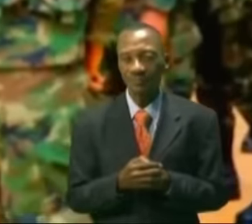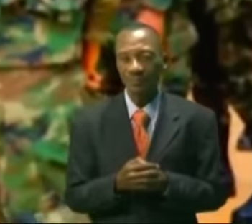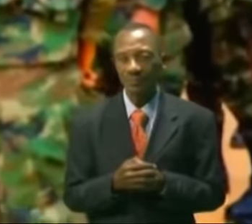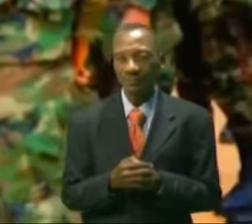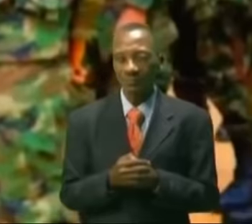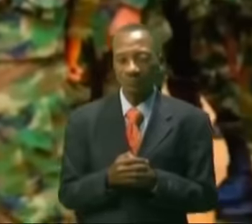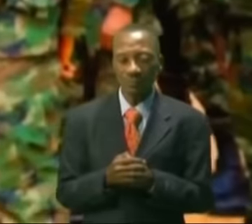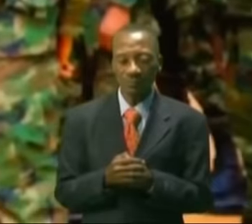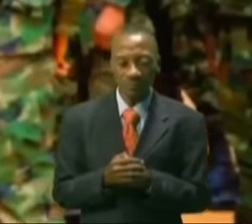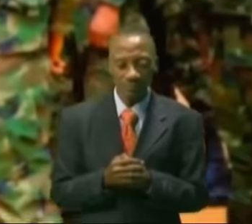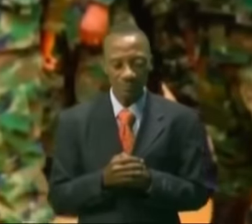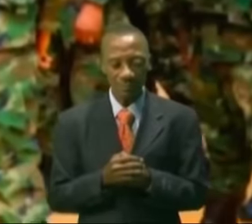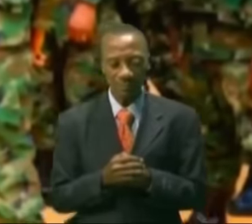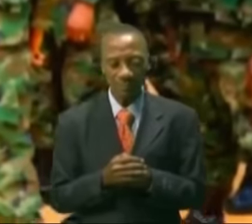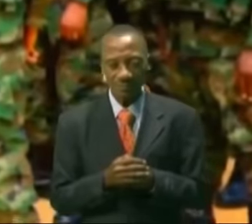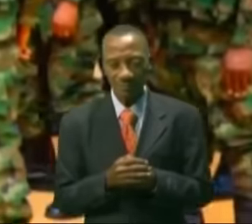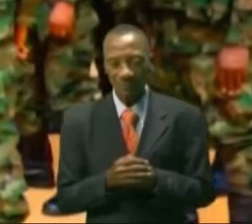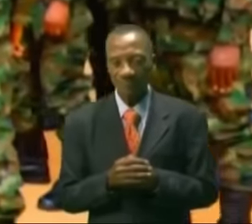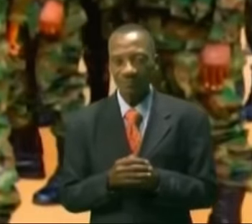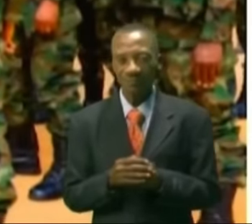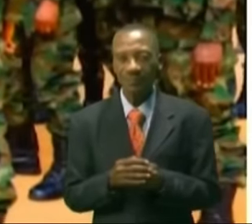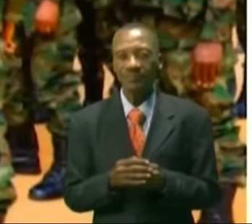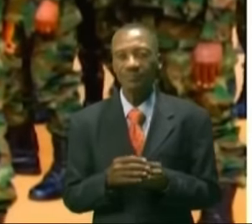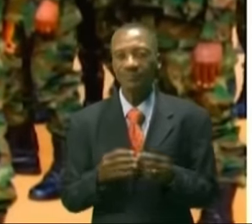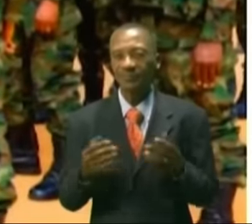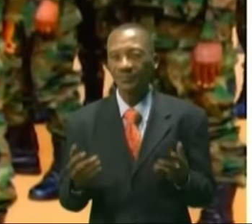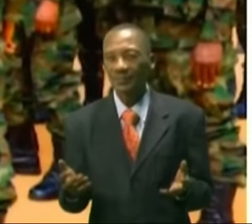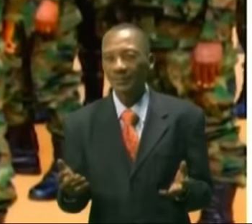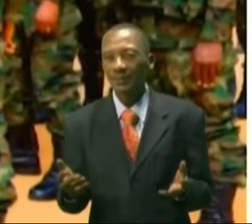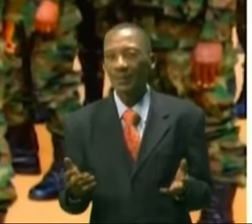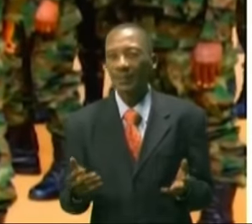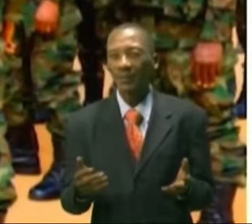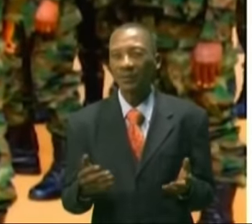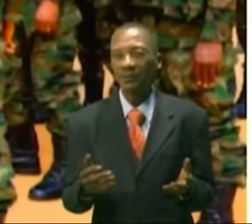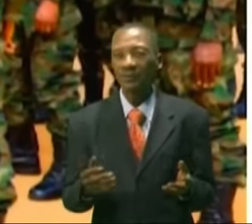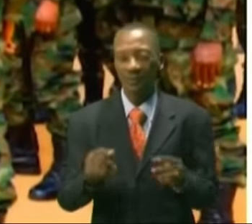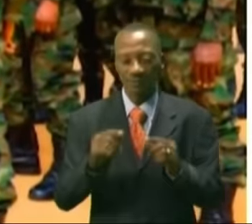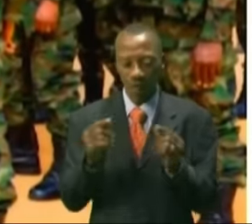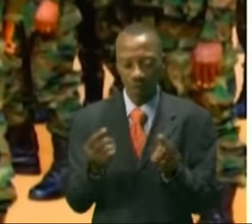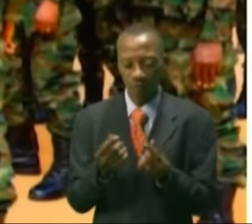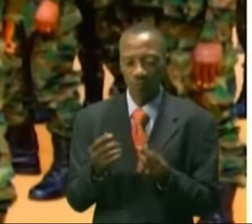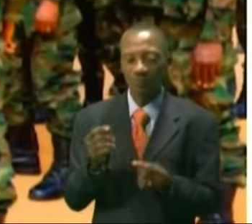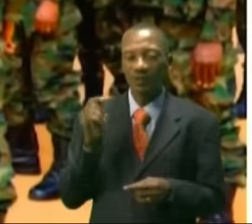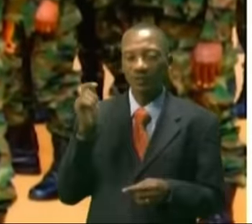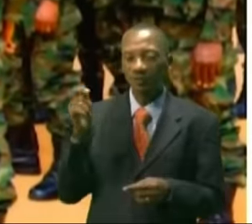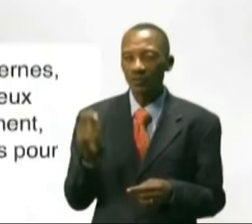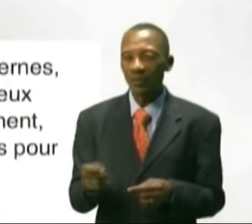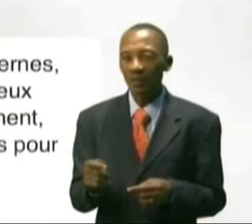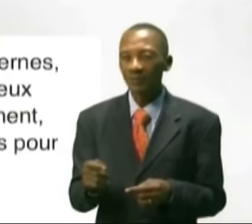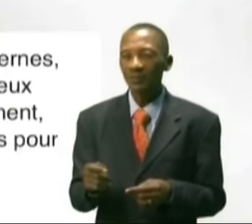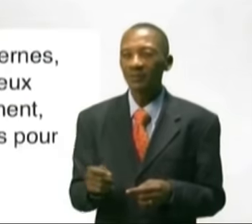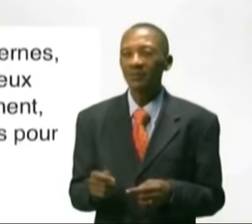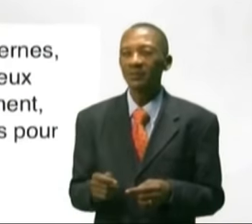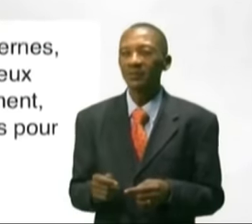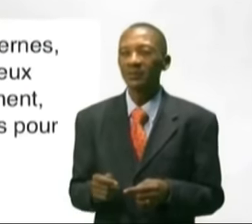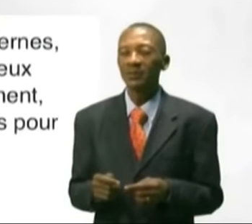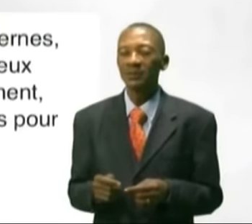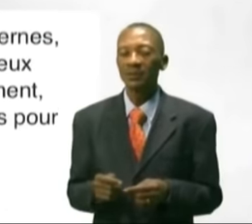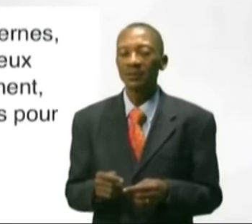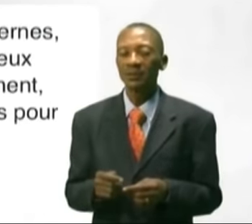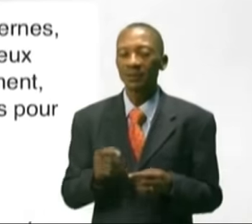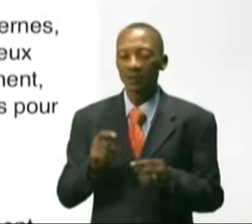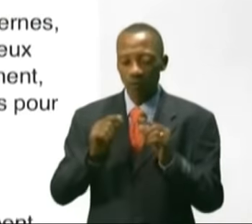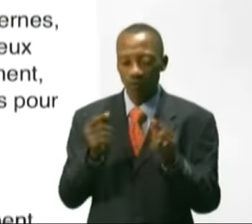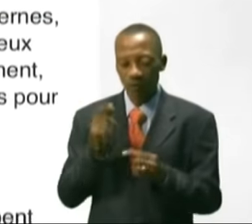Kivu, c'est ce qui ressort d'un rapport de l'ONU consulté par le média canadien Globe and Mail. Ces 4000